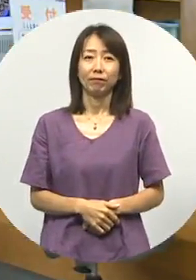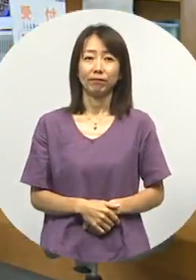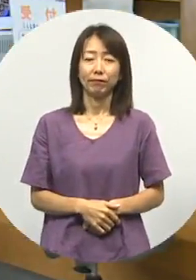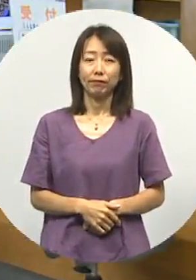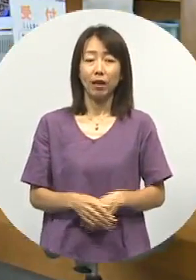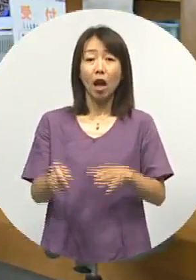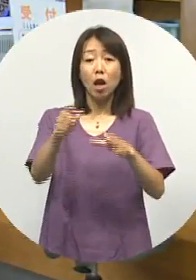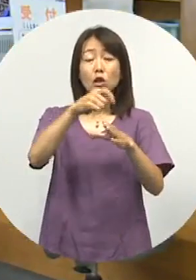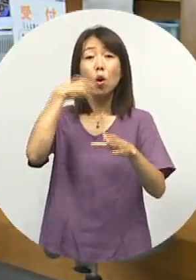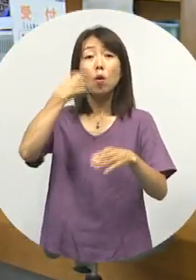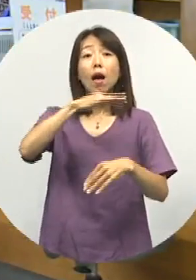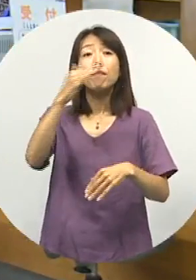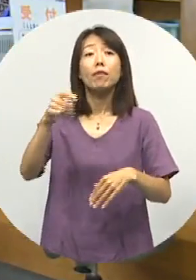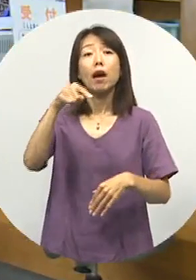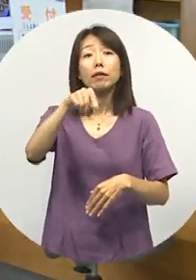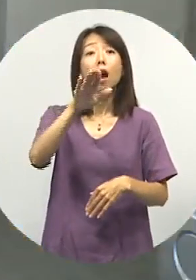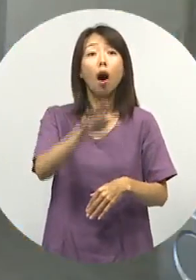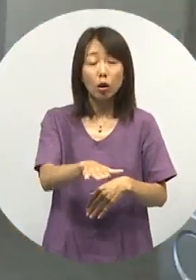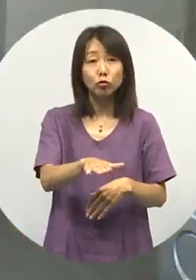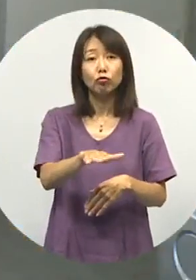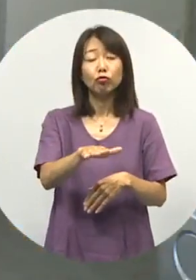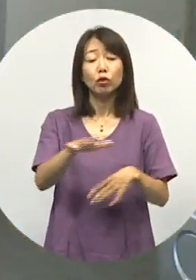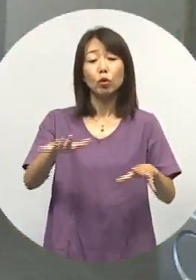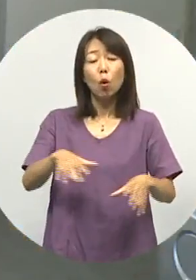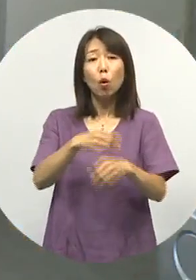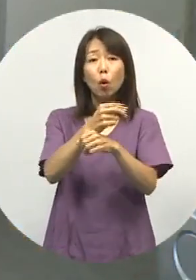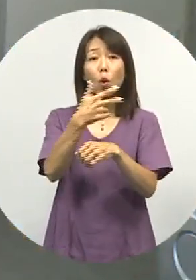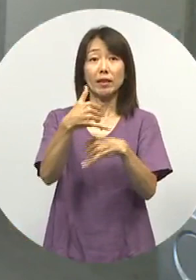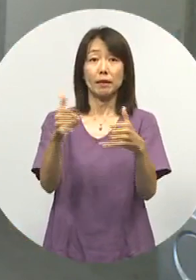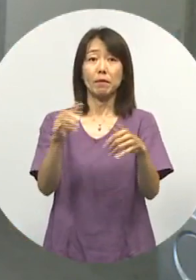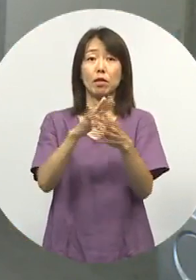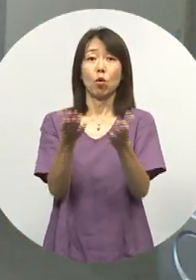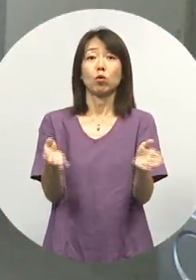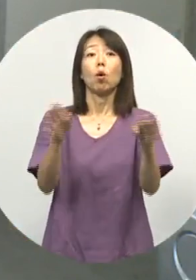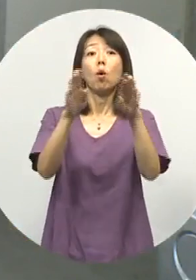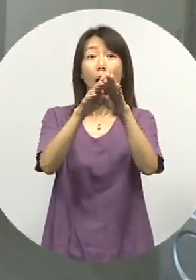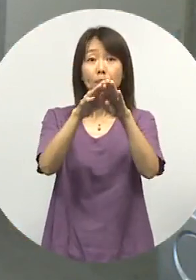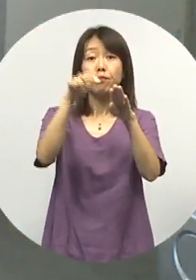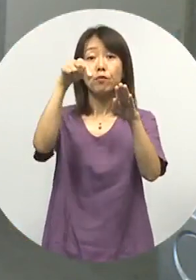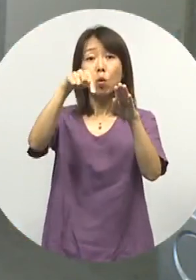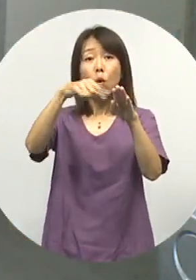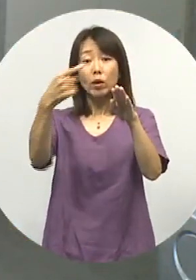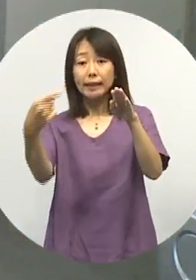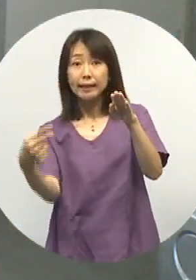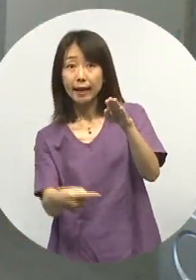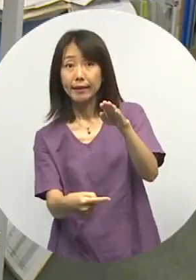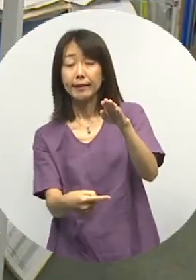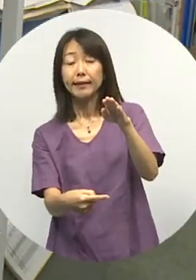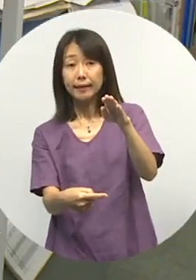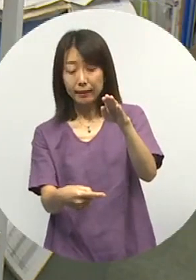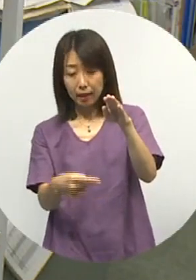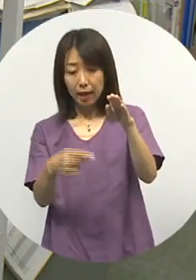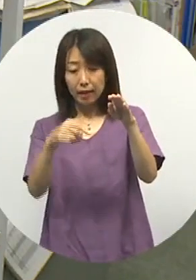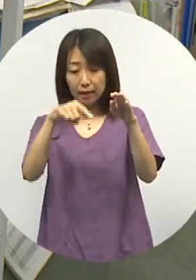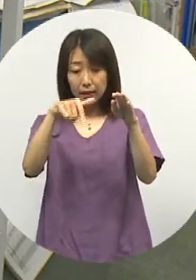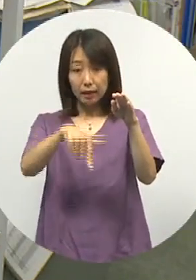湘南台にある総合市民図書館、その地下1階に点字図書館があります。